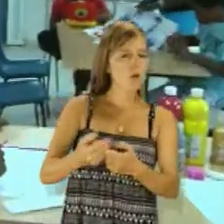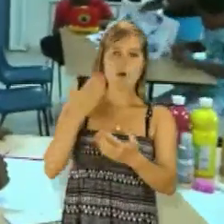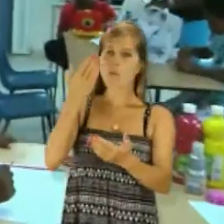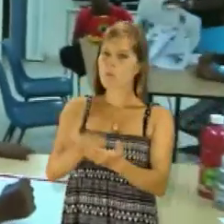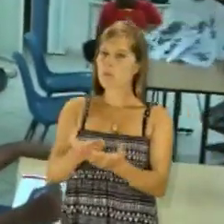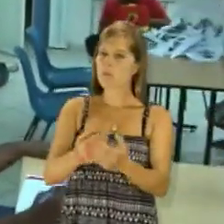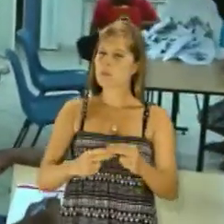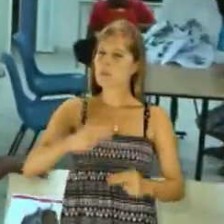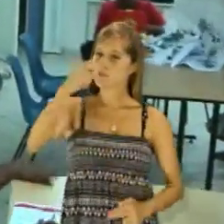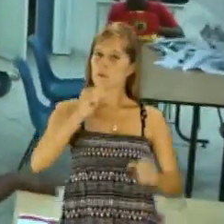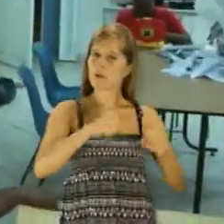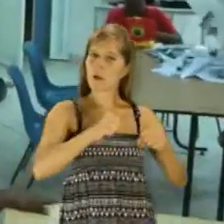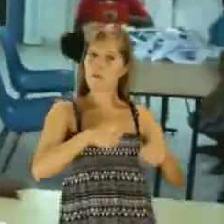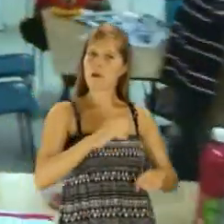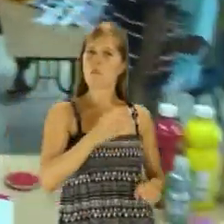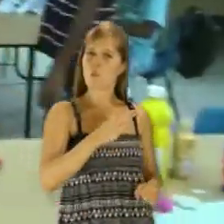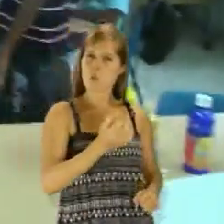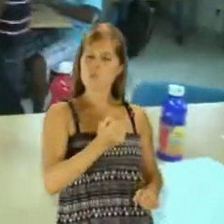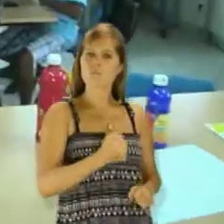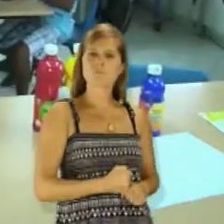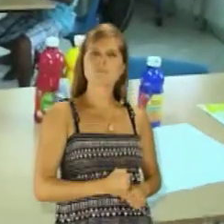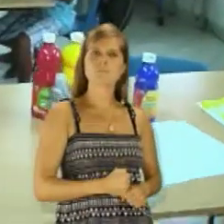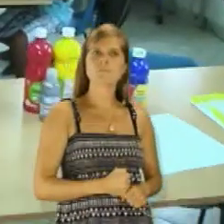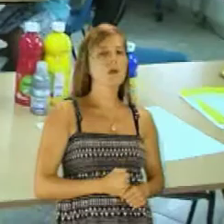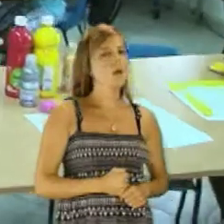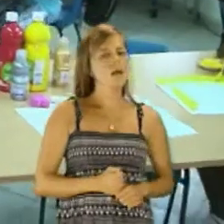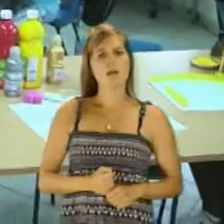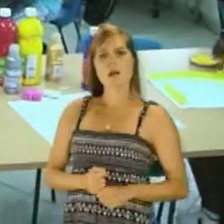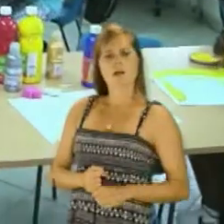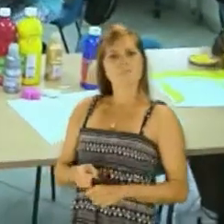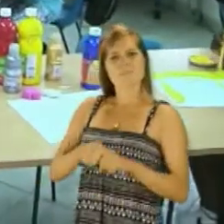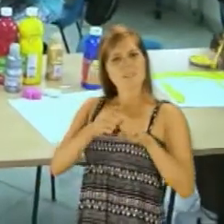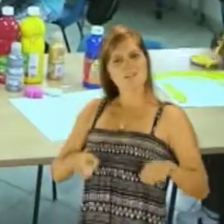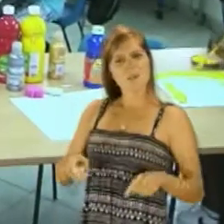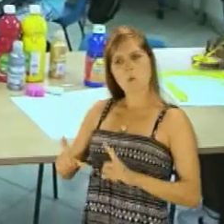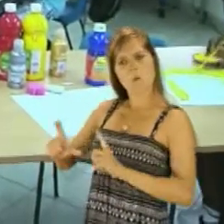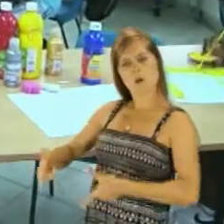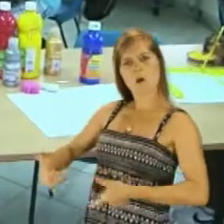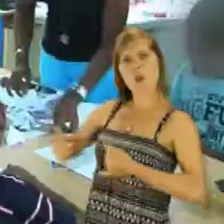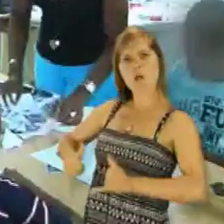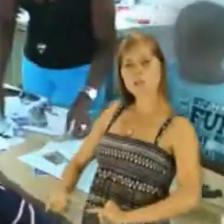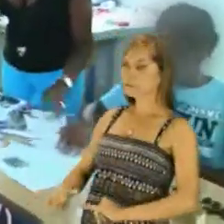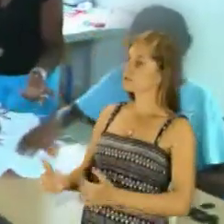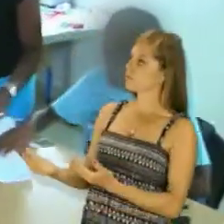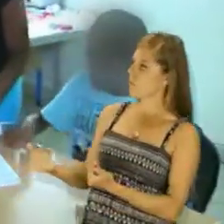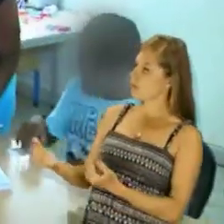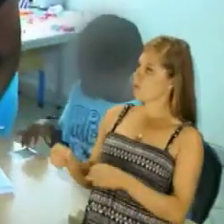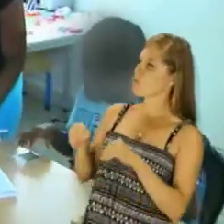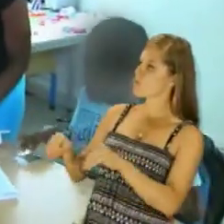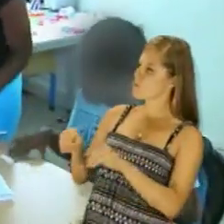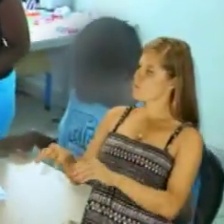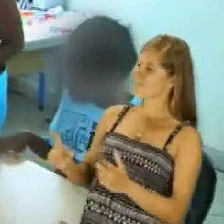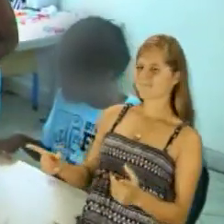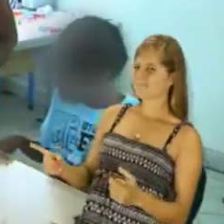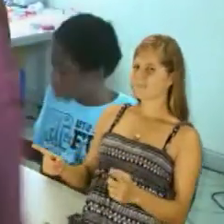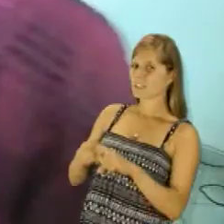acquis un niveau de compétence d'éducateur spécialisé, pas en allant s'asseoir sur les bancs d'un centre de formation, mais à travers